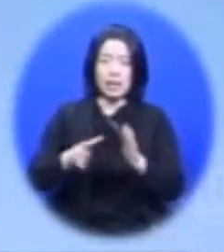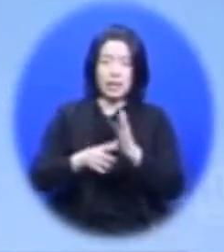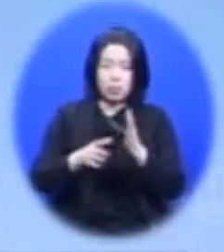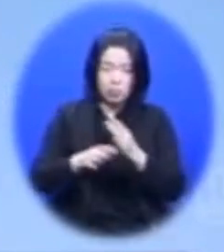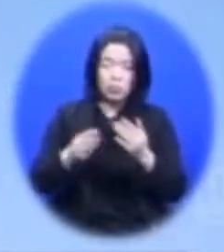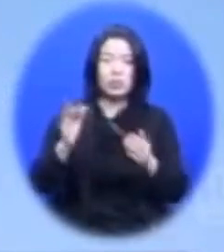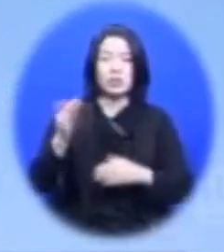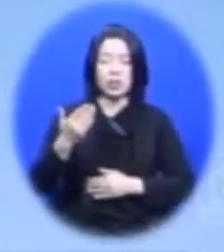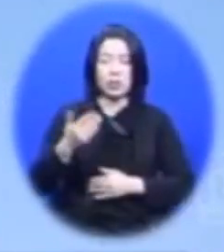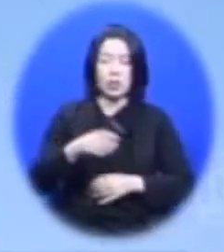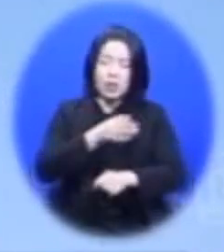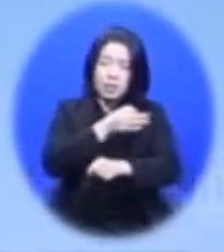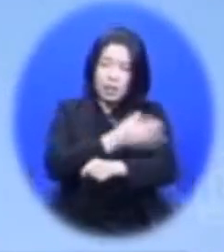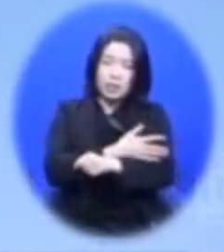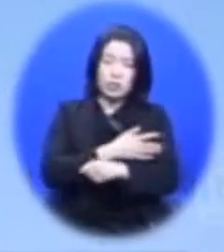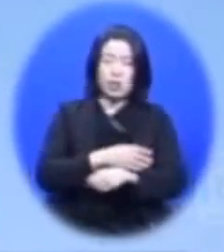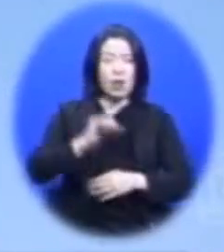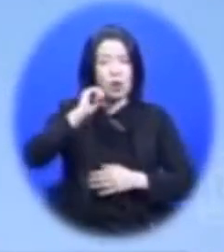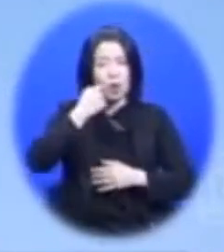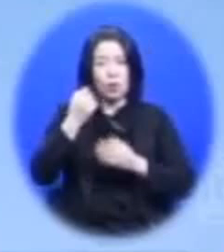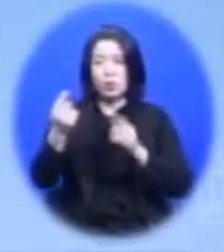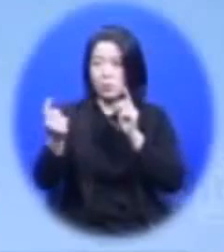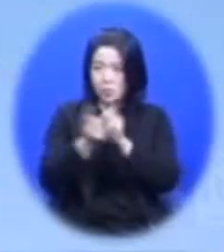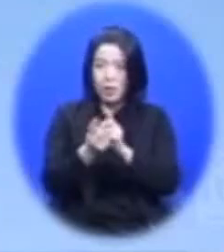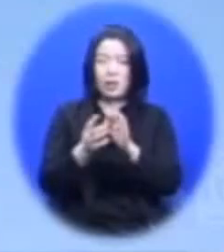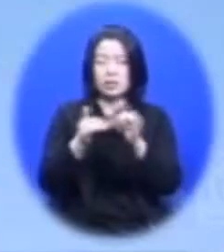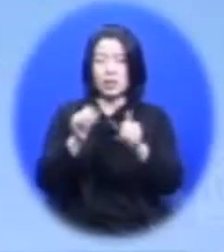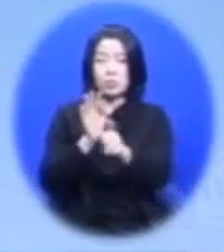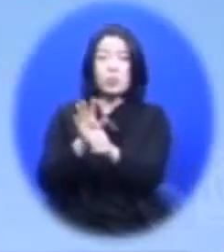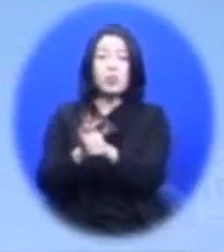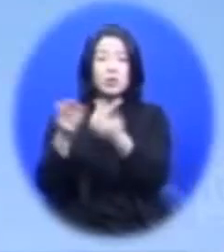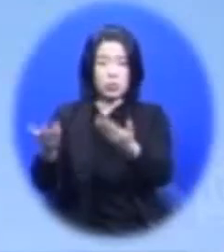정말 아주 단순하게 어려움 당하는 사람을 도와주는 거예요.